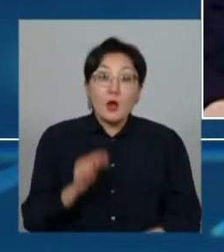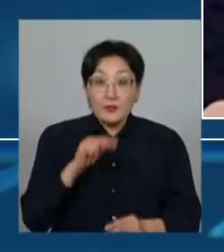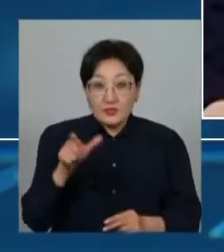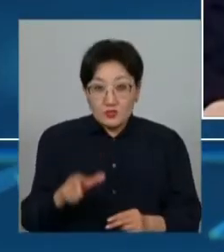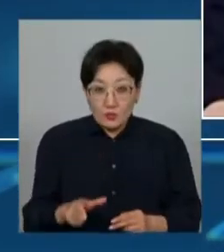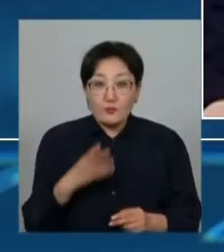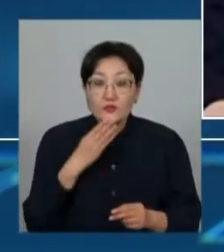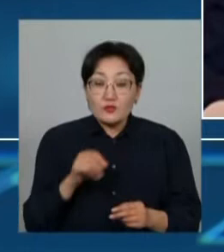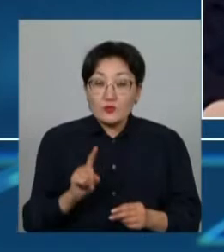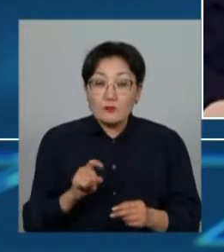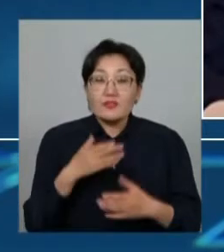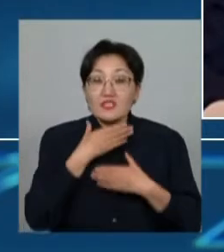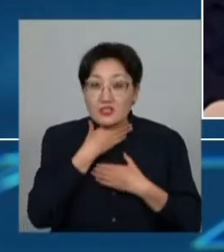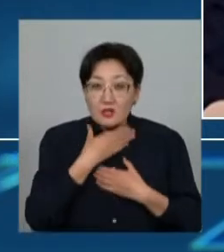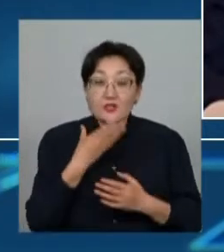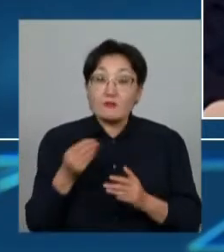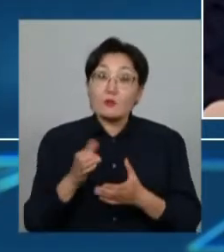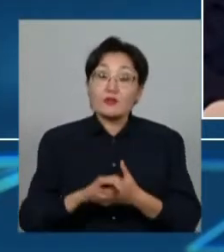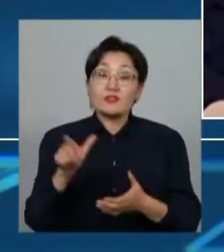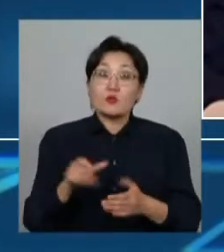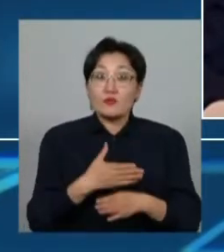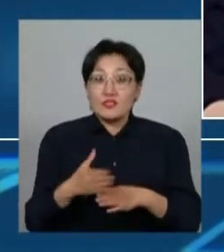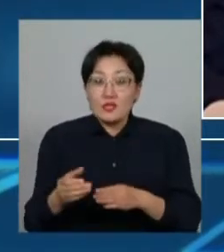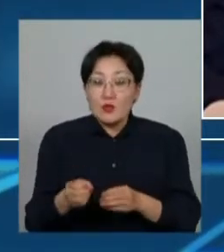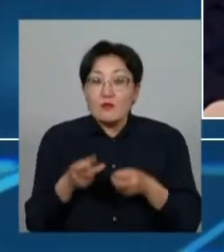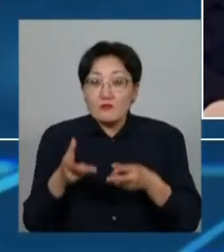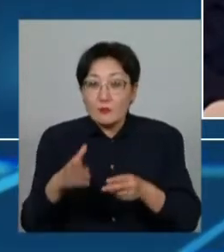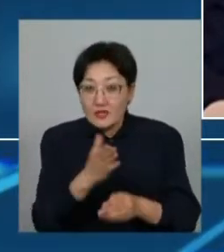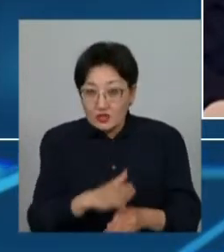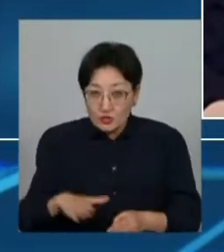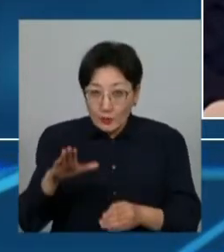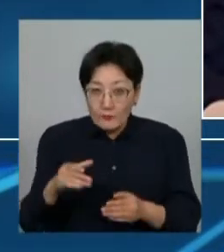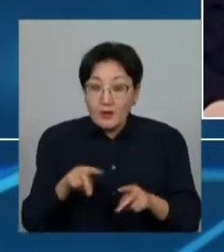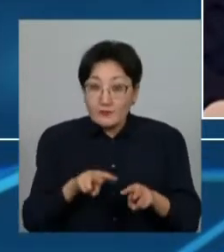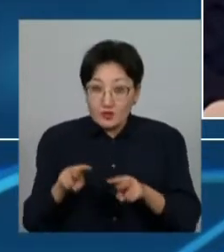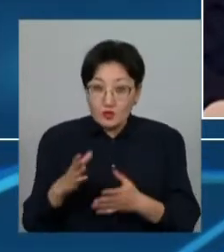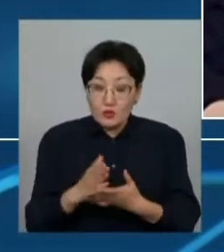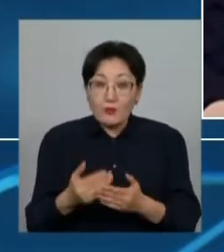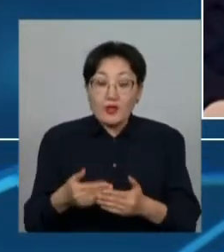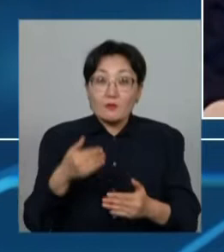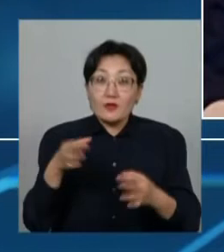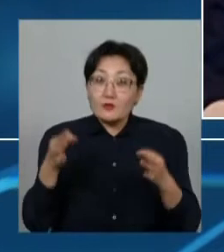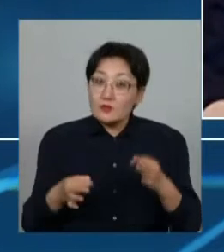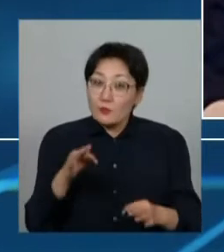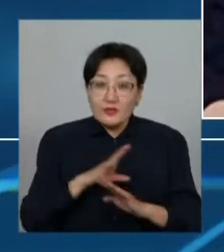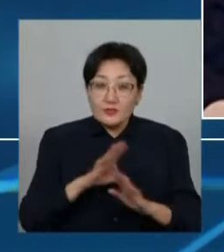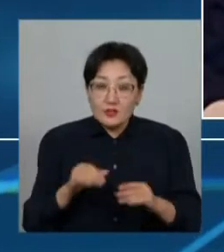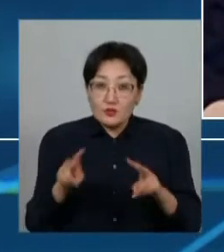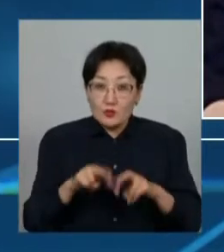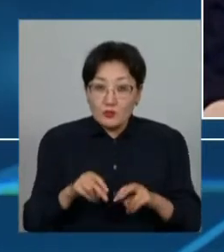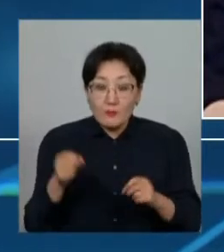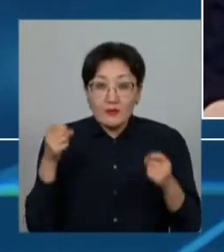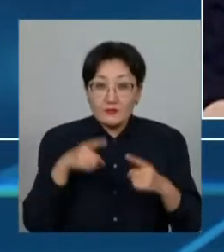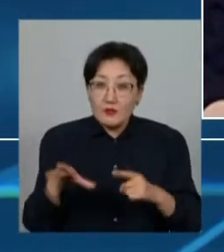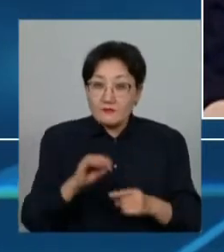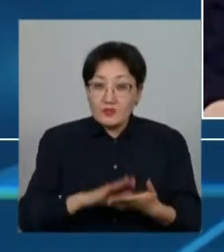Подозреваемый признался в том, что задушил своего знакомого, а затем закопал в карьере. Сейчас он взят под стражу. Ранее судим не был. Сейчас идет следствие и выясняются